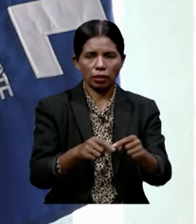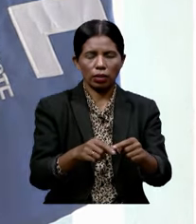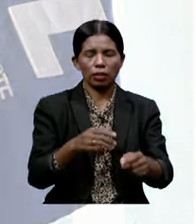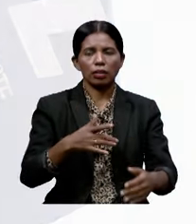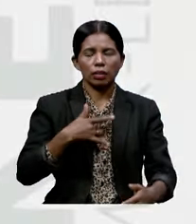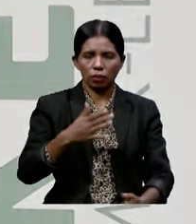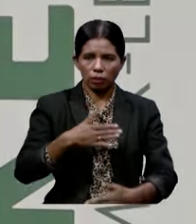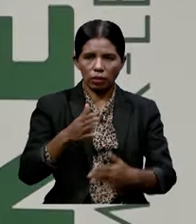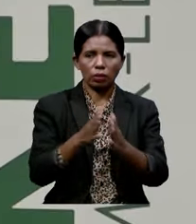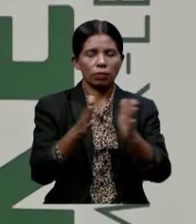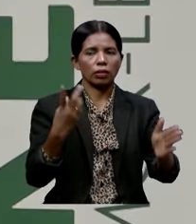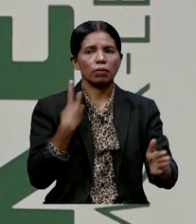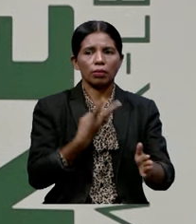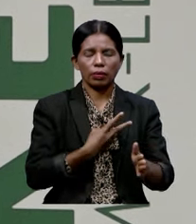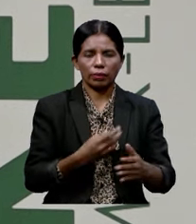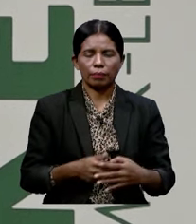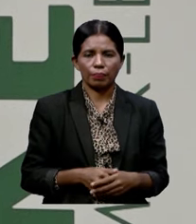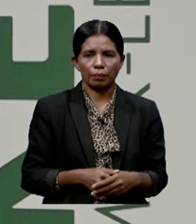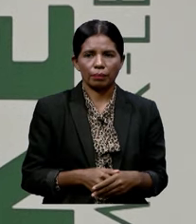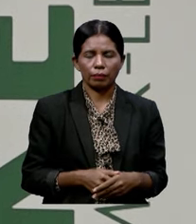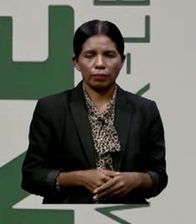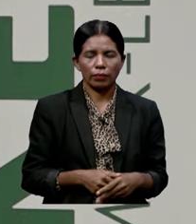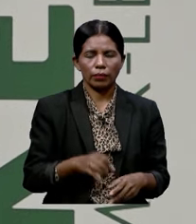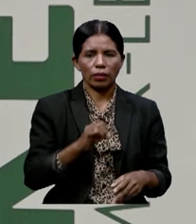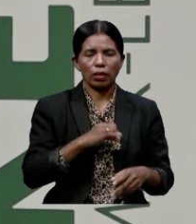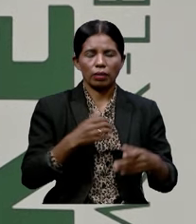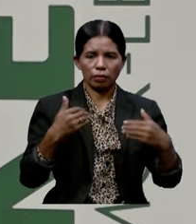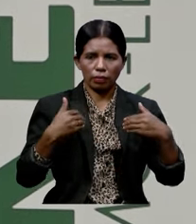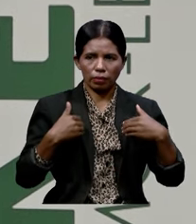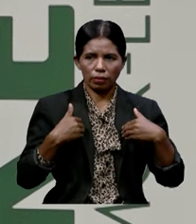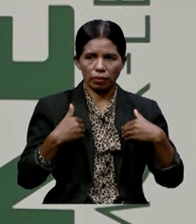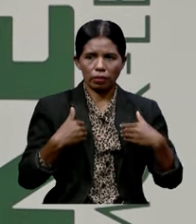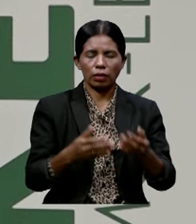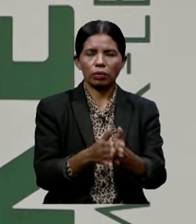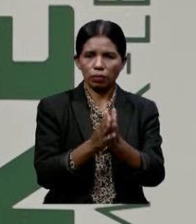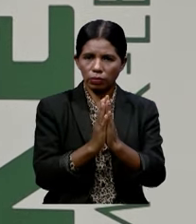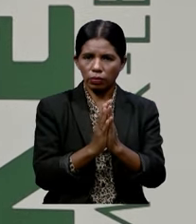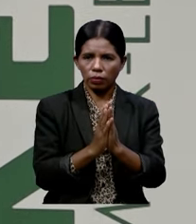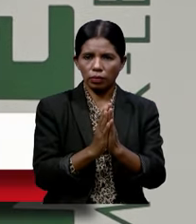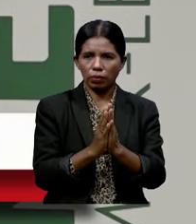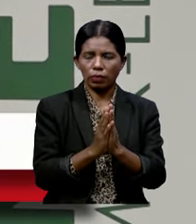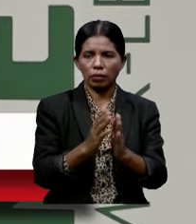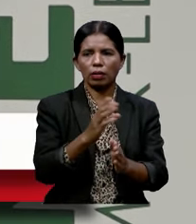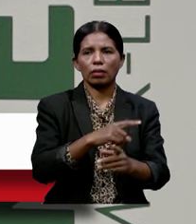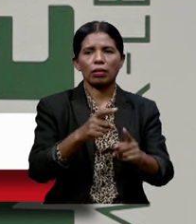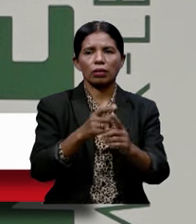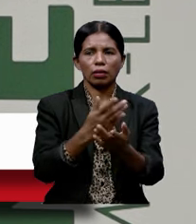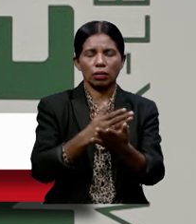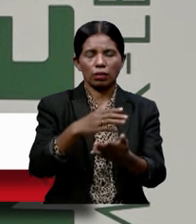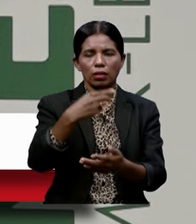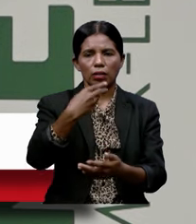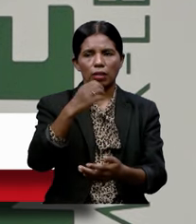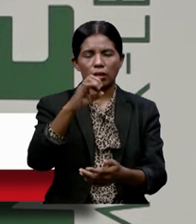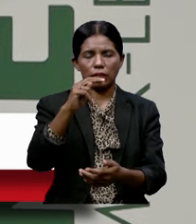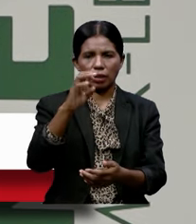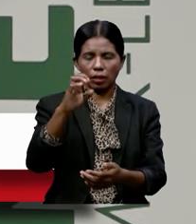ita bocera. One of the question, okay, many ask from us is that why Heineken and getting